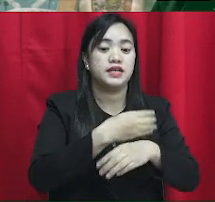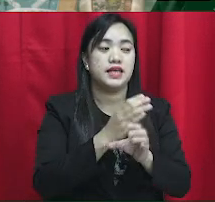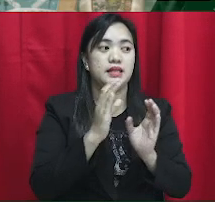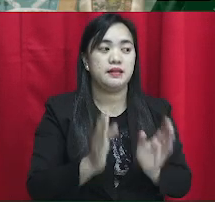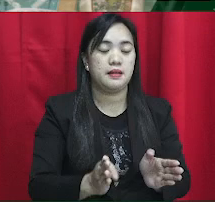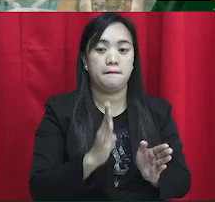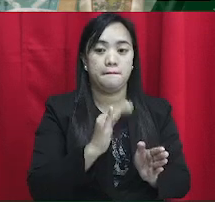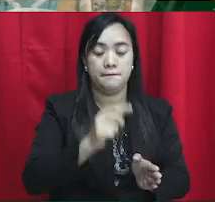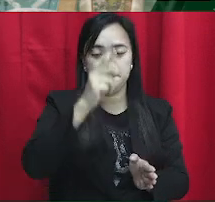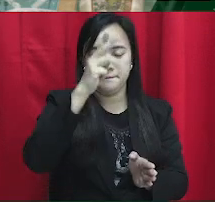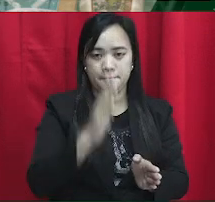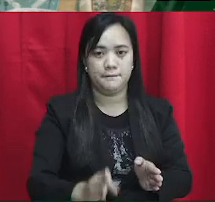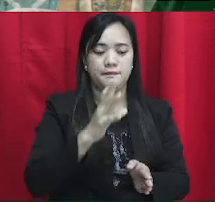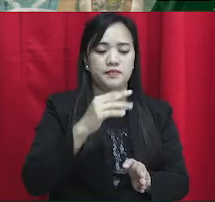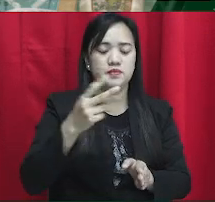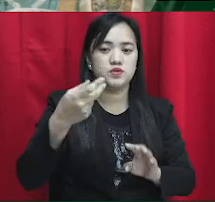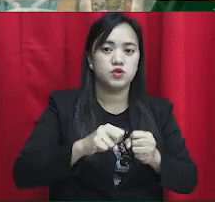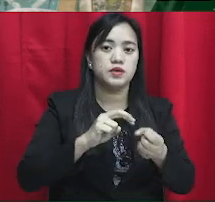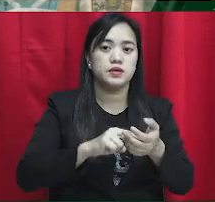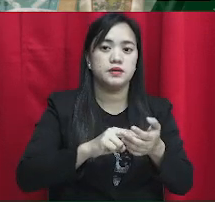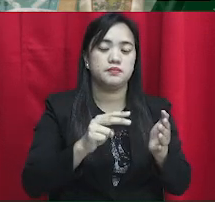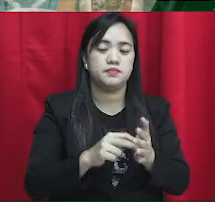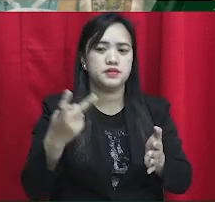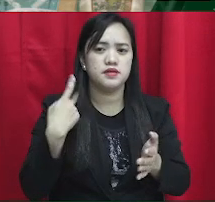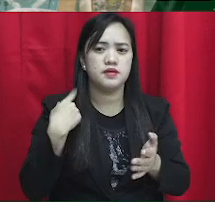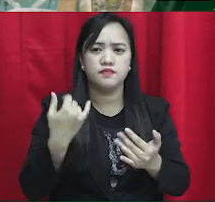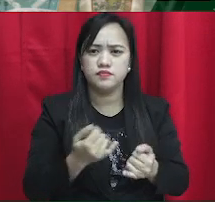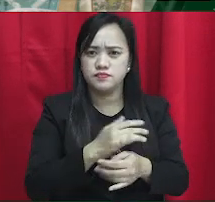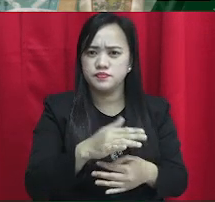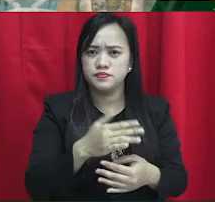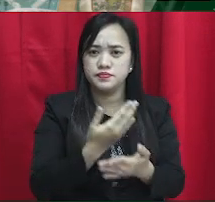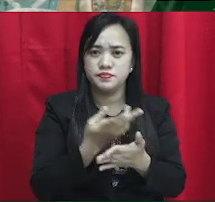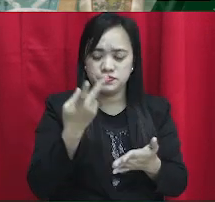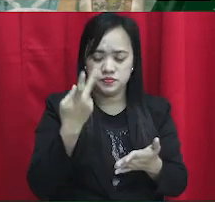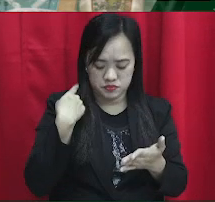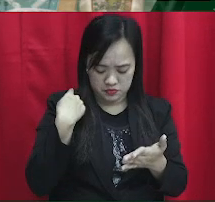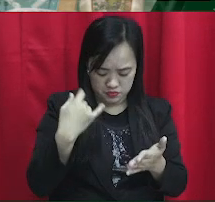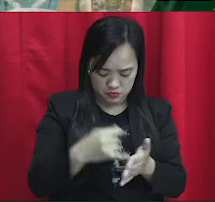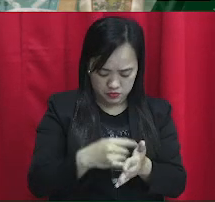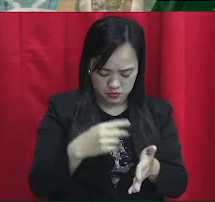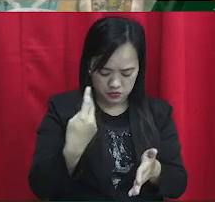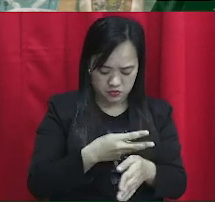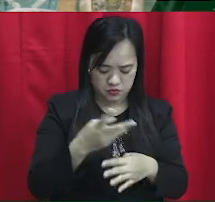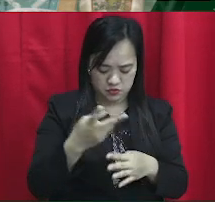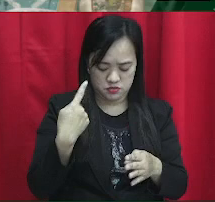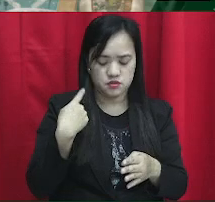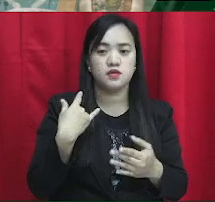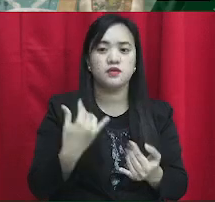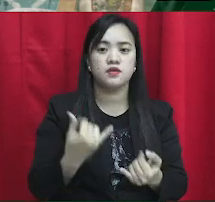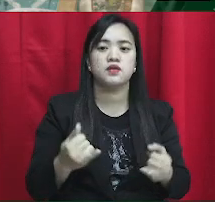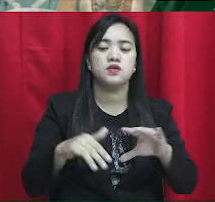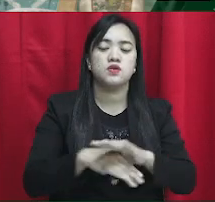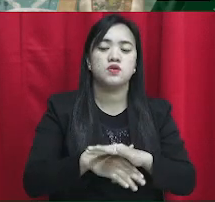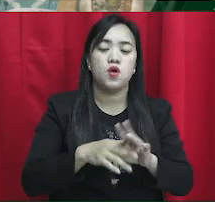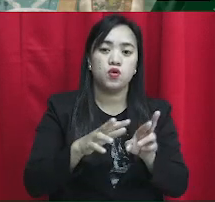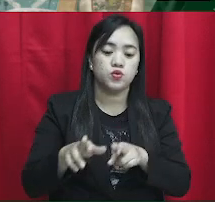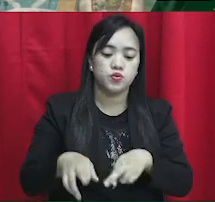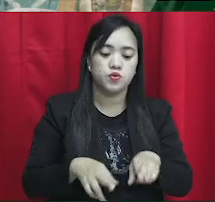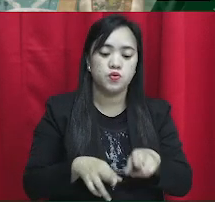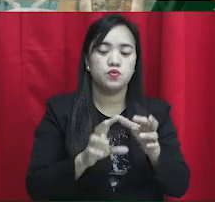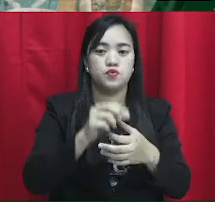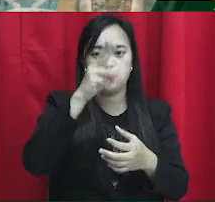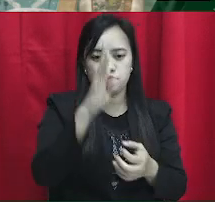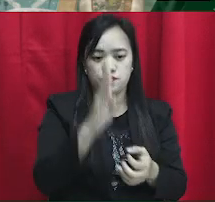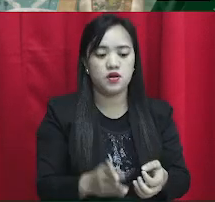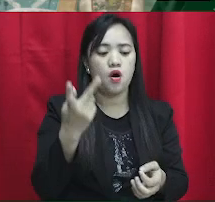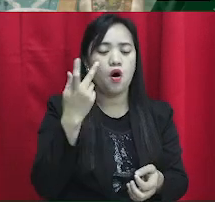see? Amen. So, mag-uugat pa rin lahat sa salita ng Diyos eh. You see? Hindi pa pwede na mag-uugat pa rin lahat sa Diyos. Hindi pa pwede na wala sa eksena ang Diyos,